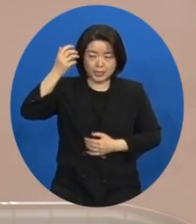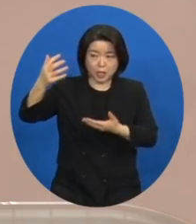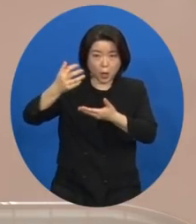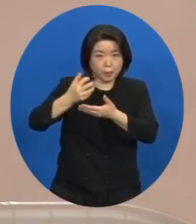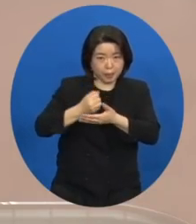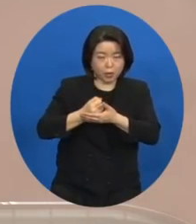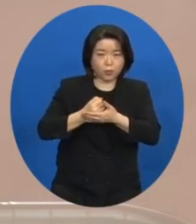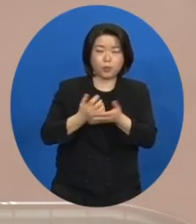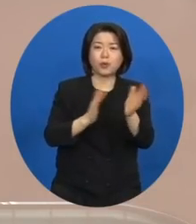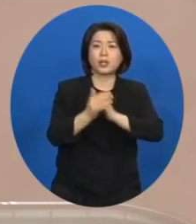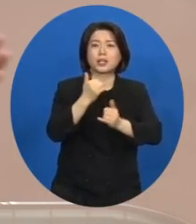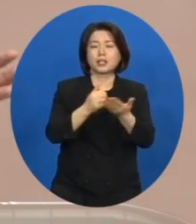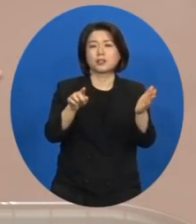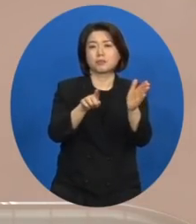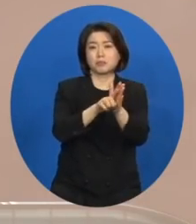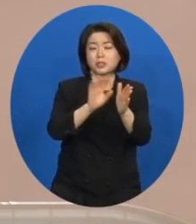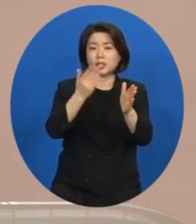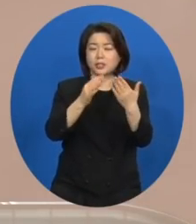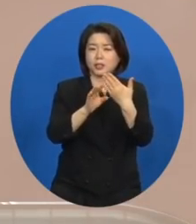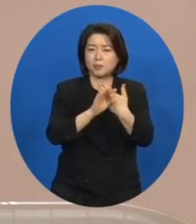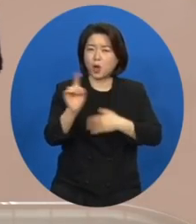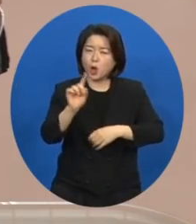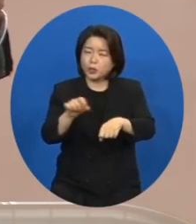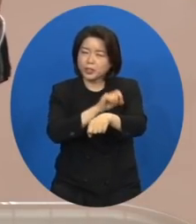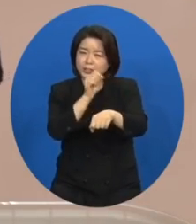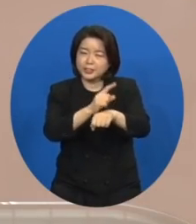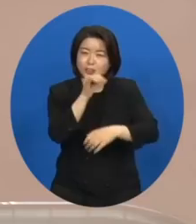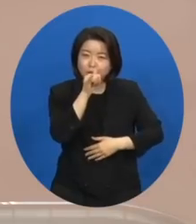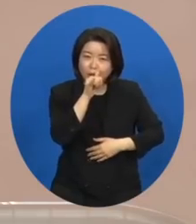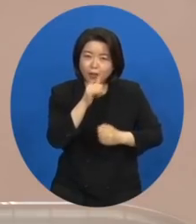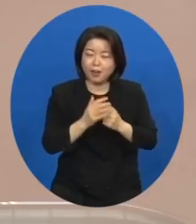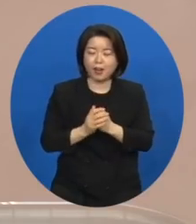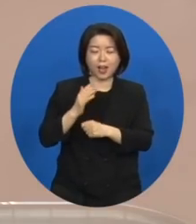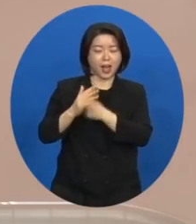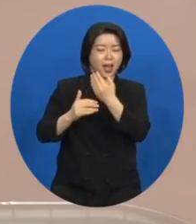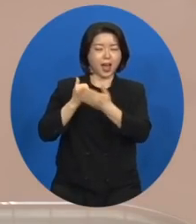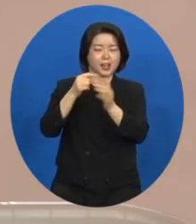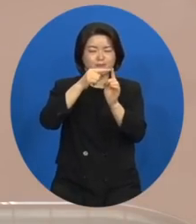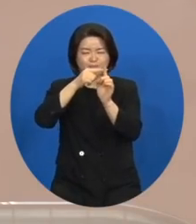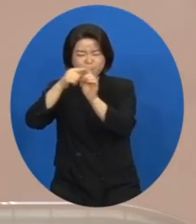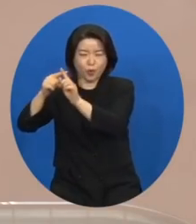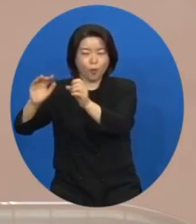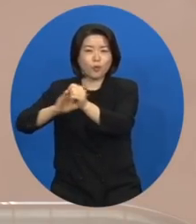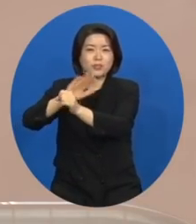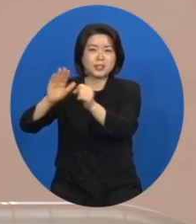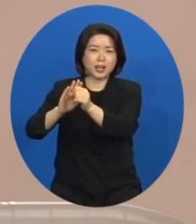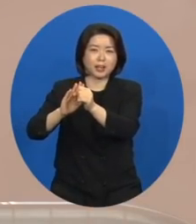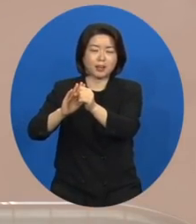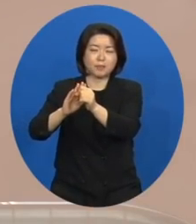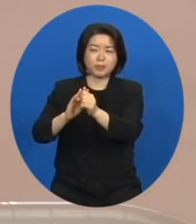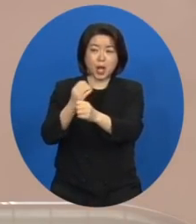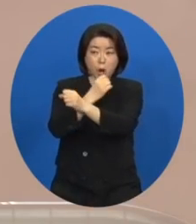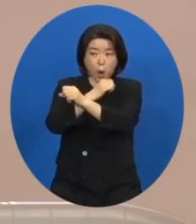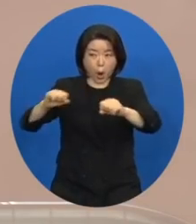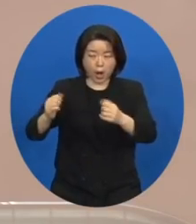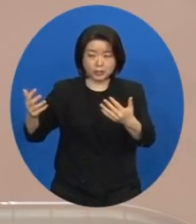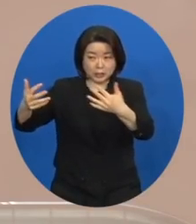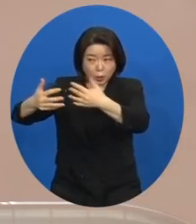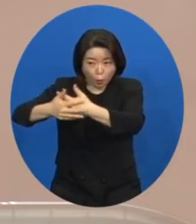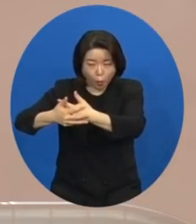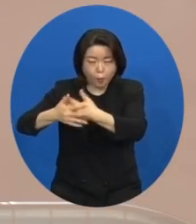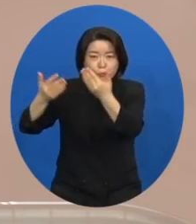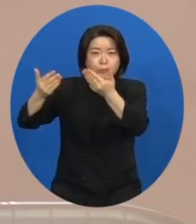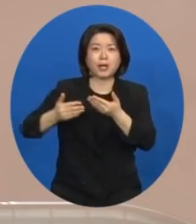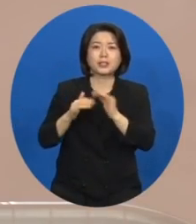되고 예수를 믿게 된 사람은 어떤 특정 있냐면 하나님의 무조건적 무조건적인 사랑을 용납할 씀 을 받은 사람이